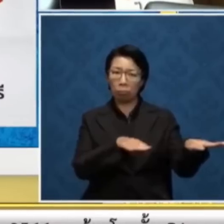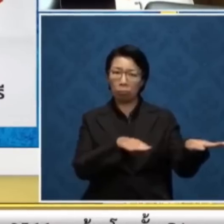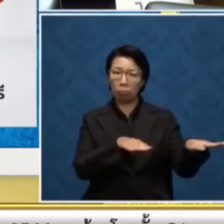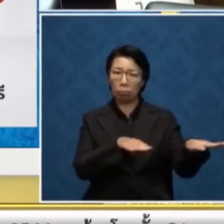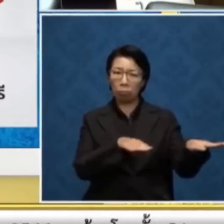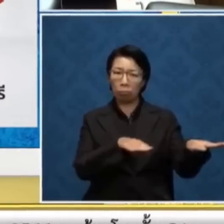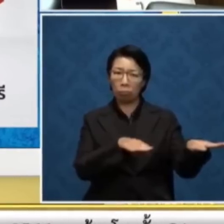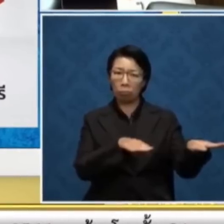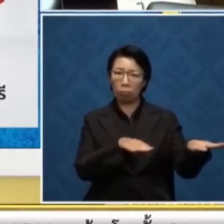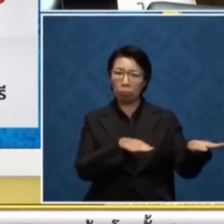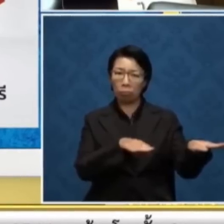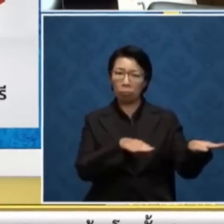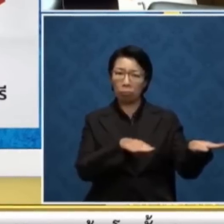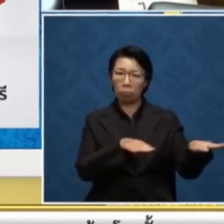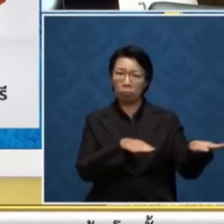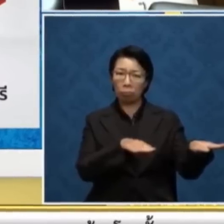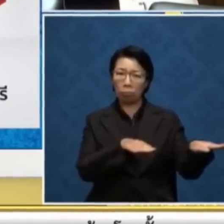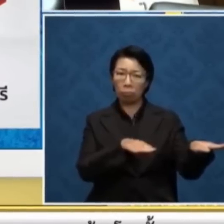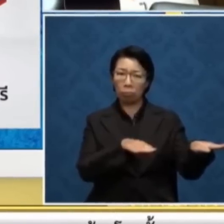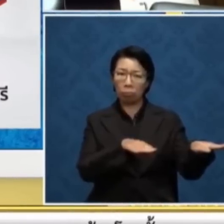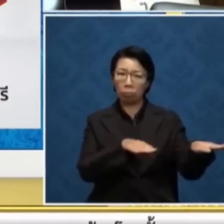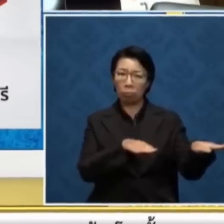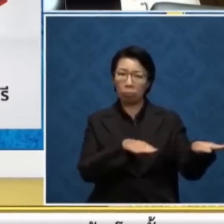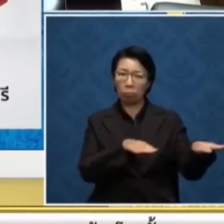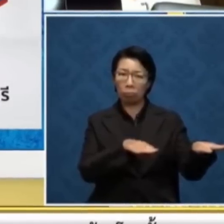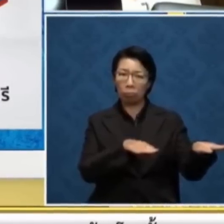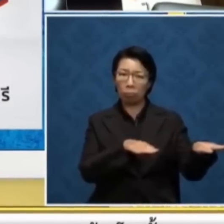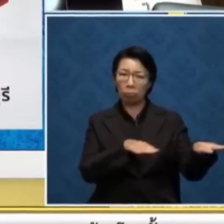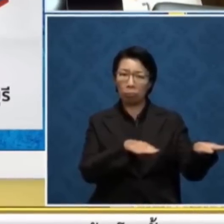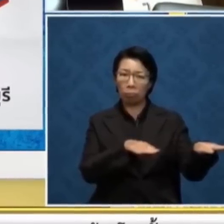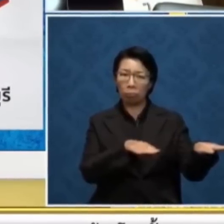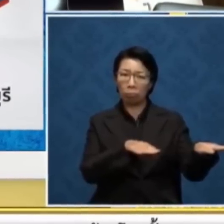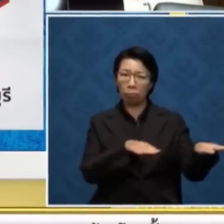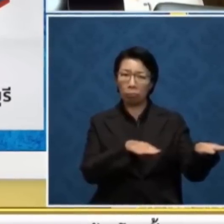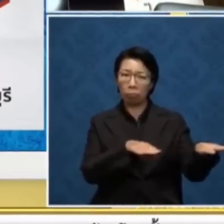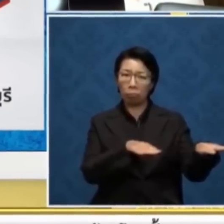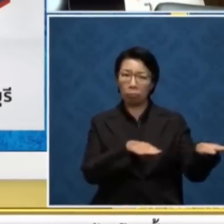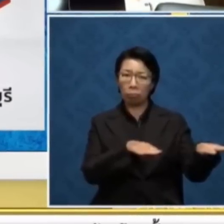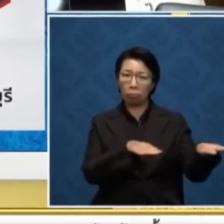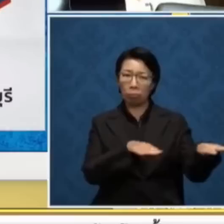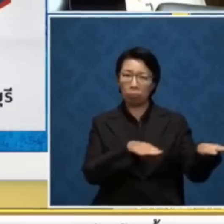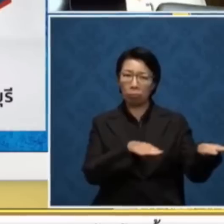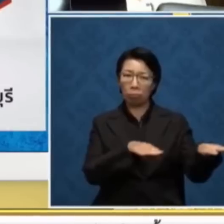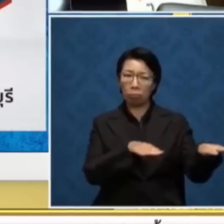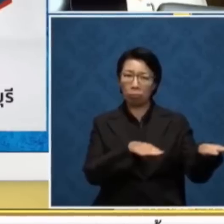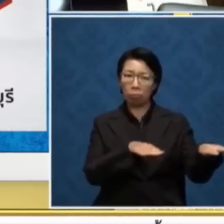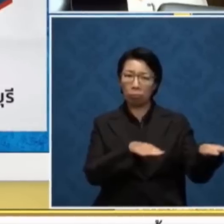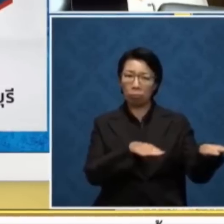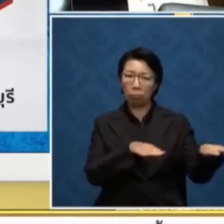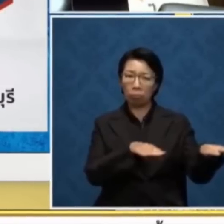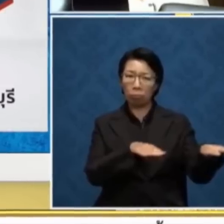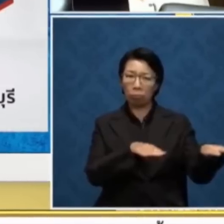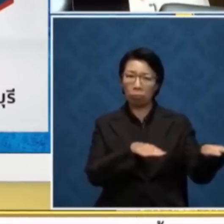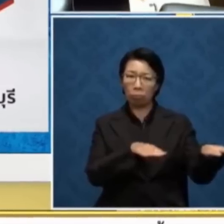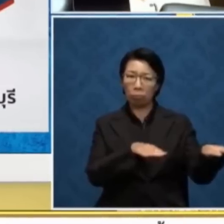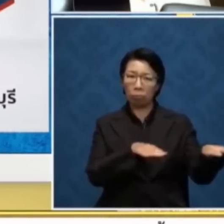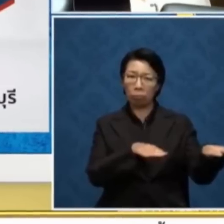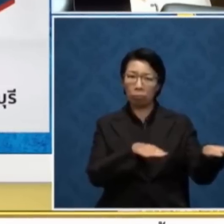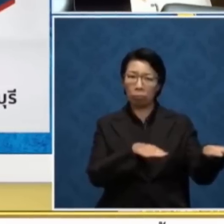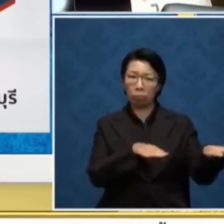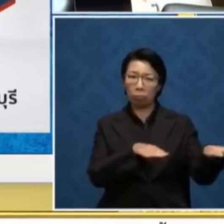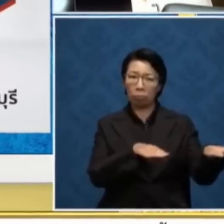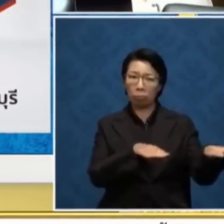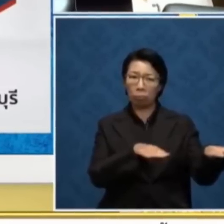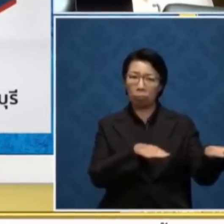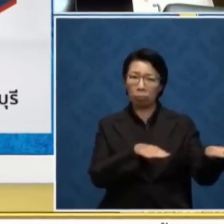ปี65ถึงปี73สำหรับขยะอุตสาหกรรมค่ะที่มีใจความสำคัญว่าโครงการที่เสนอขาย